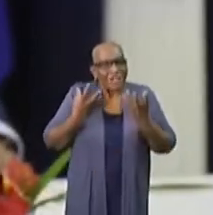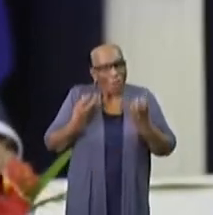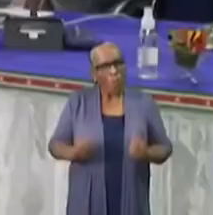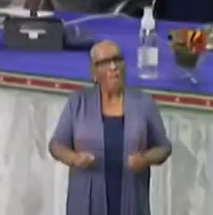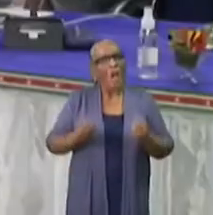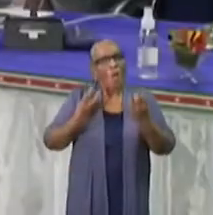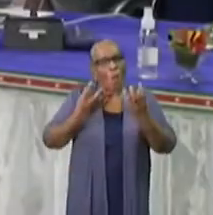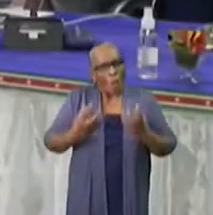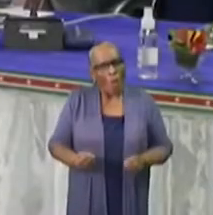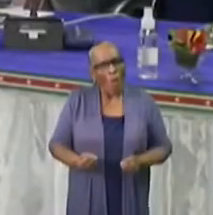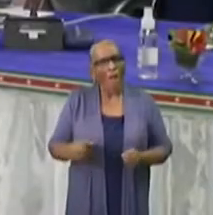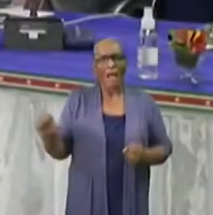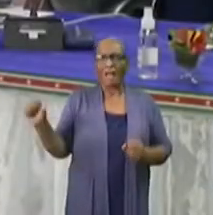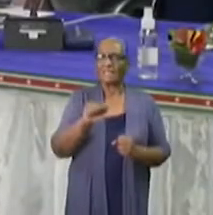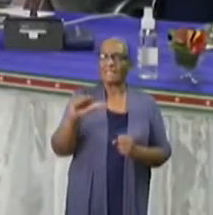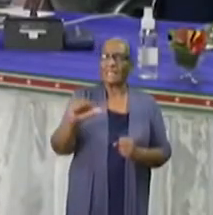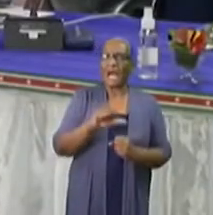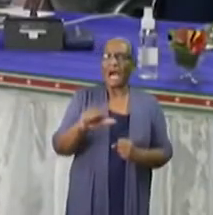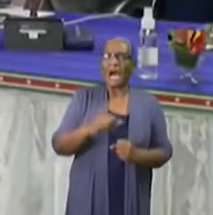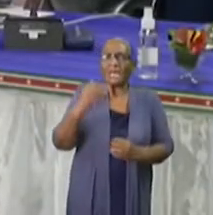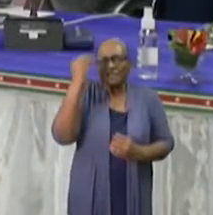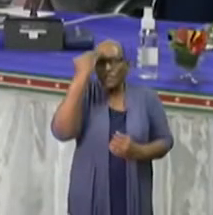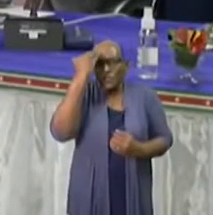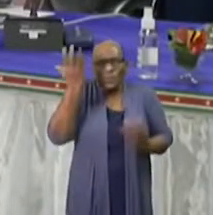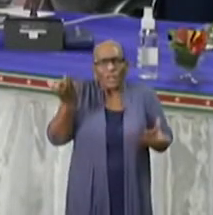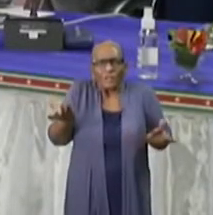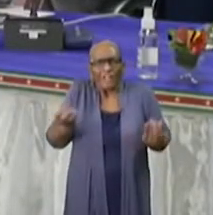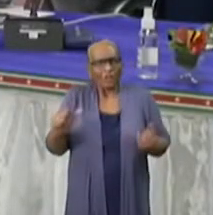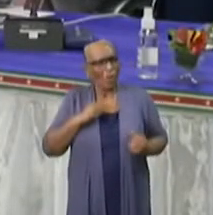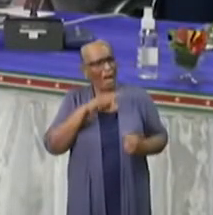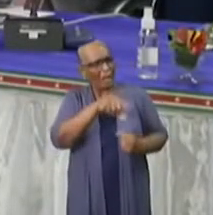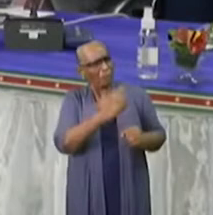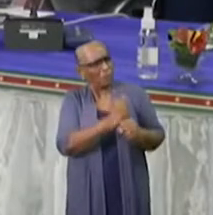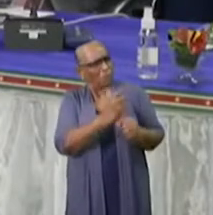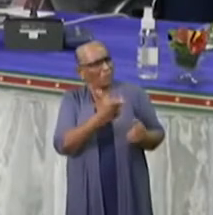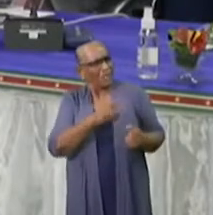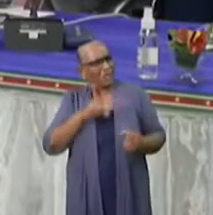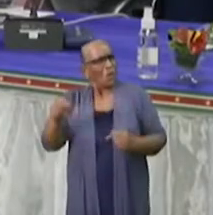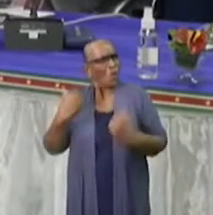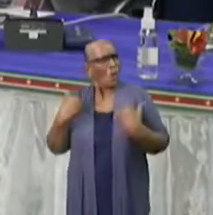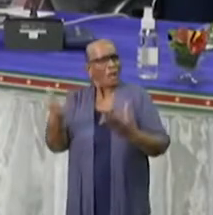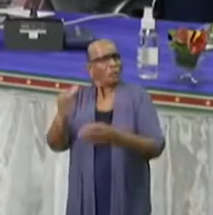er onderhandelingen worden gevoerd omtrent het omzetten van ons bos in kapitaal.